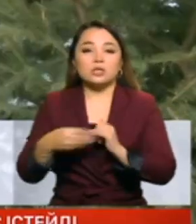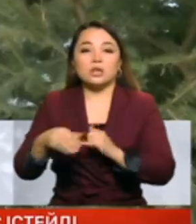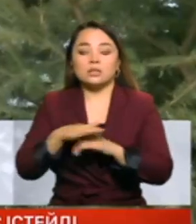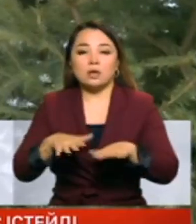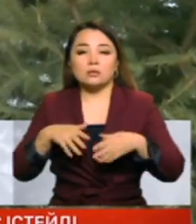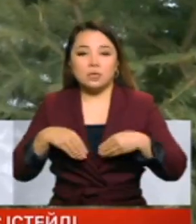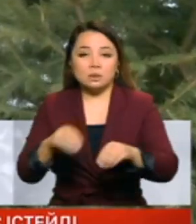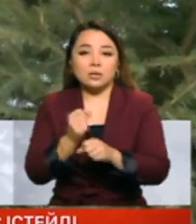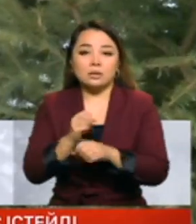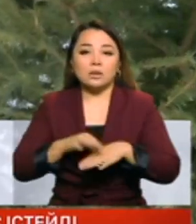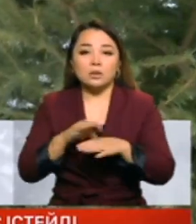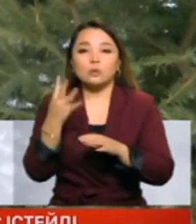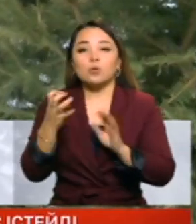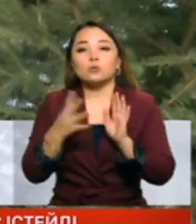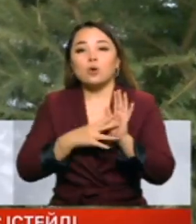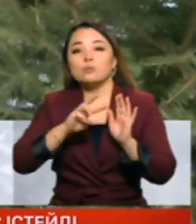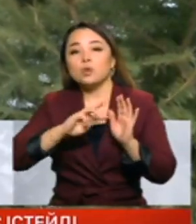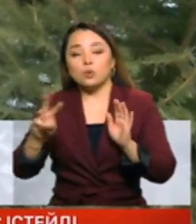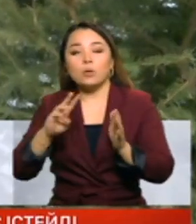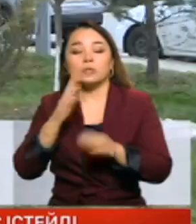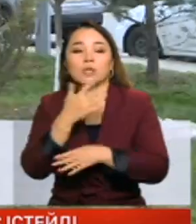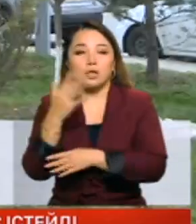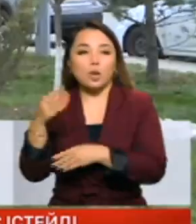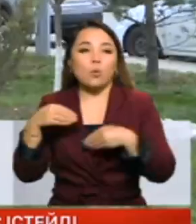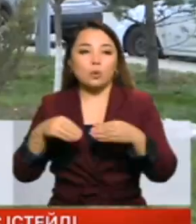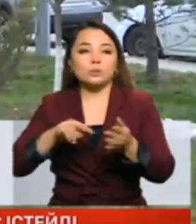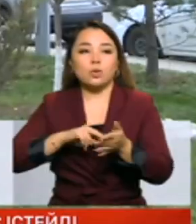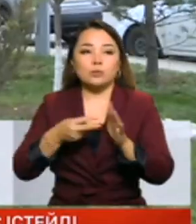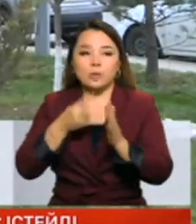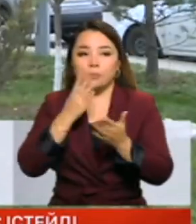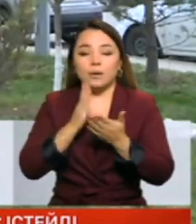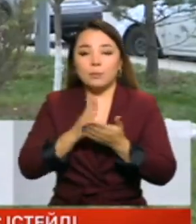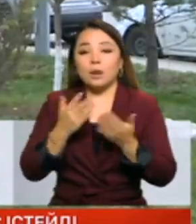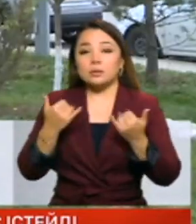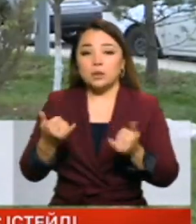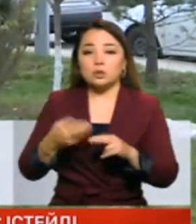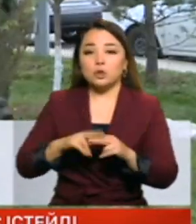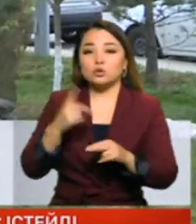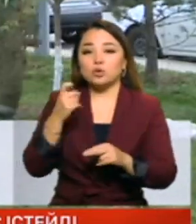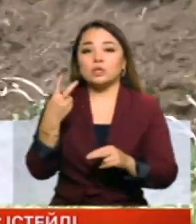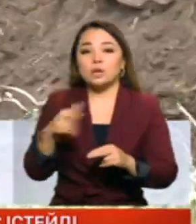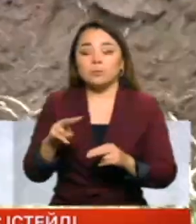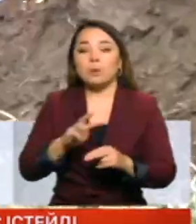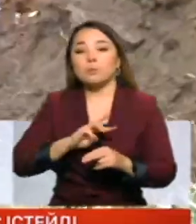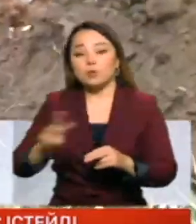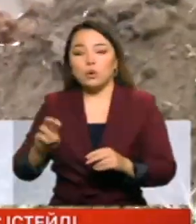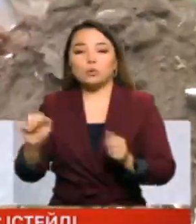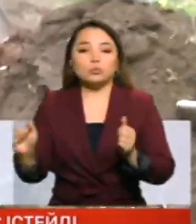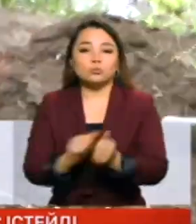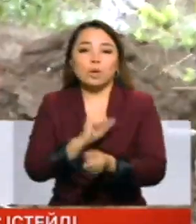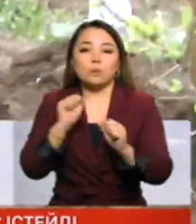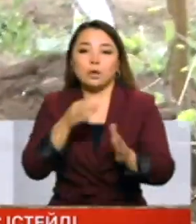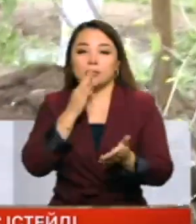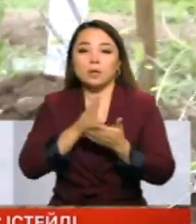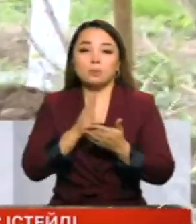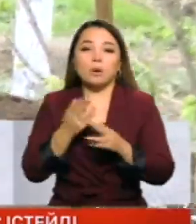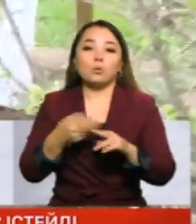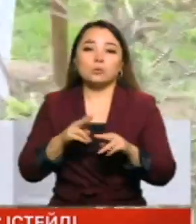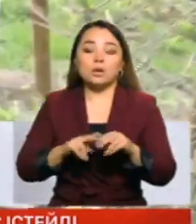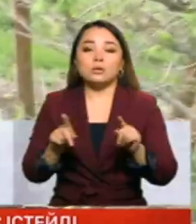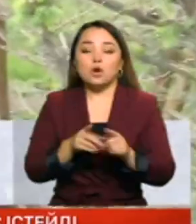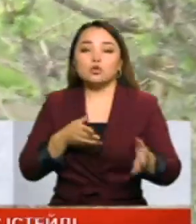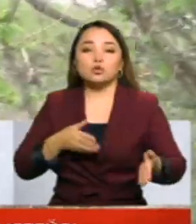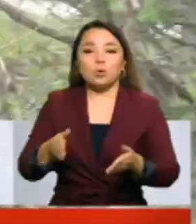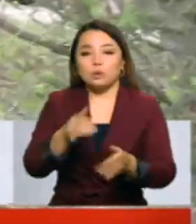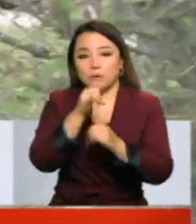Биыл 409 миллион тал отырғызу жоспарланған. Тенденция сақталса, оның 120 миллионы қурап қалуы мүмкін. Сондықтан мұндайға